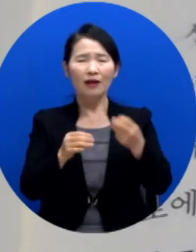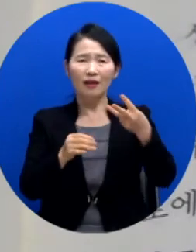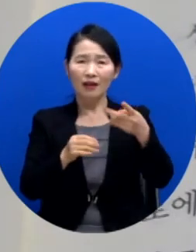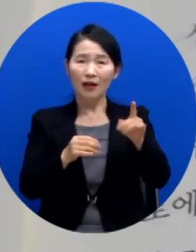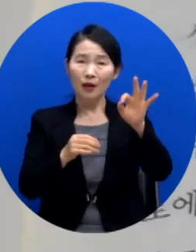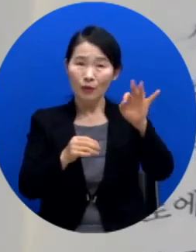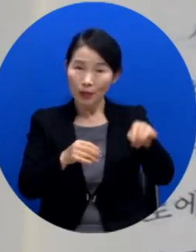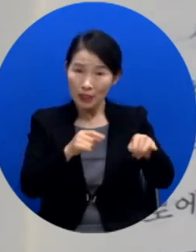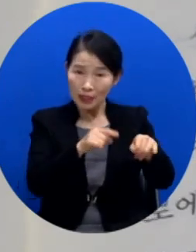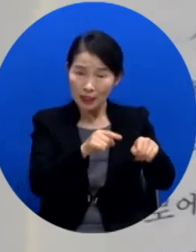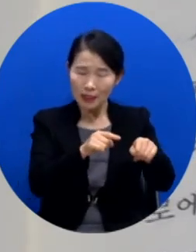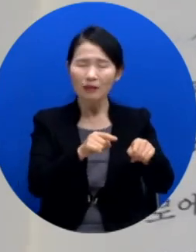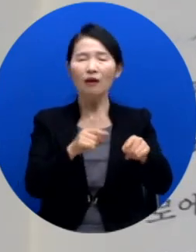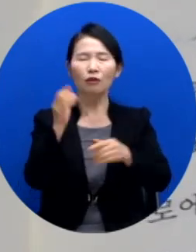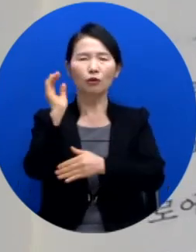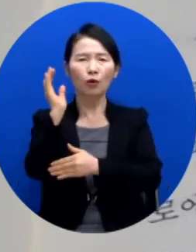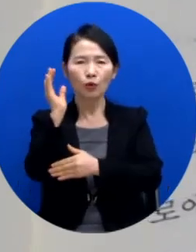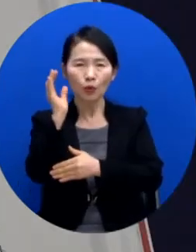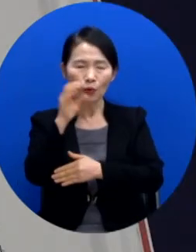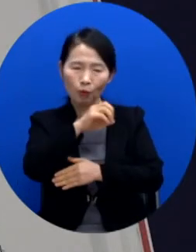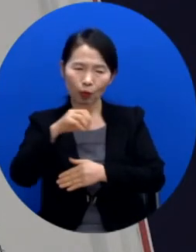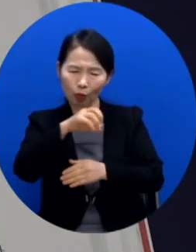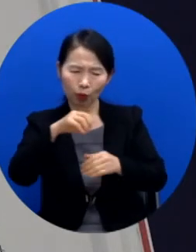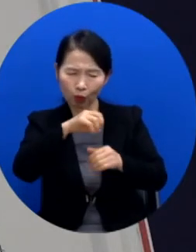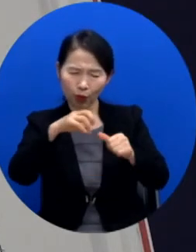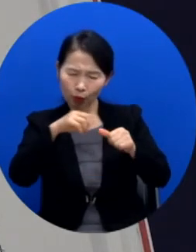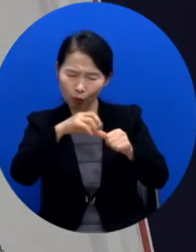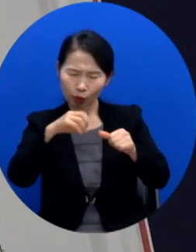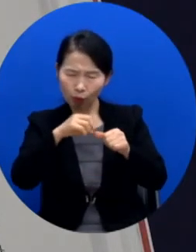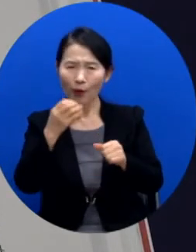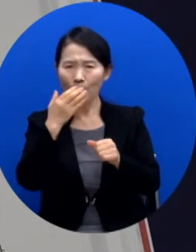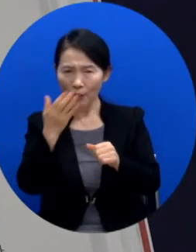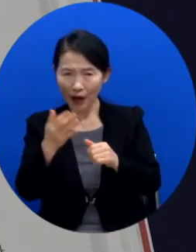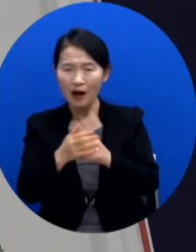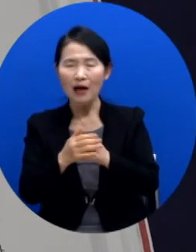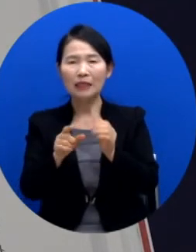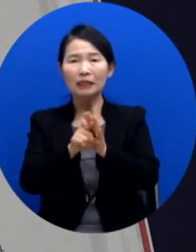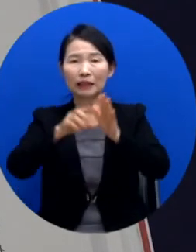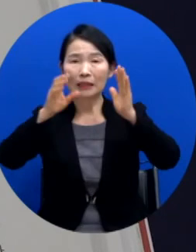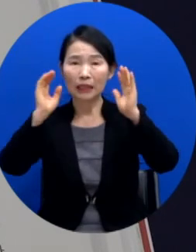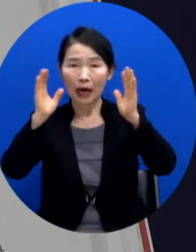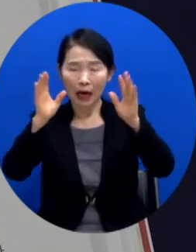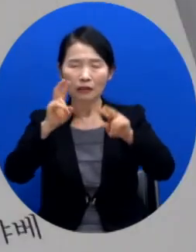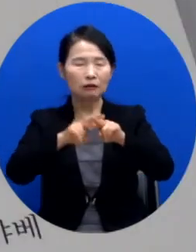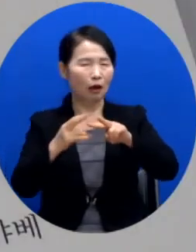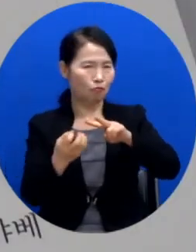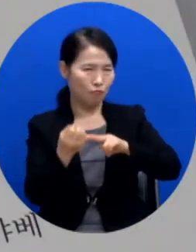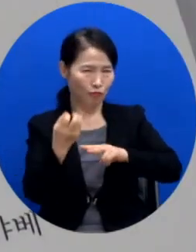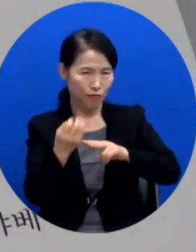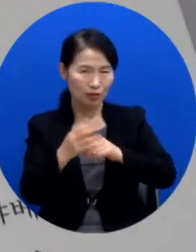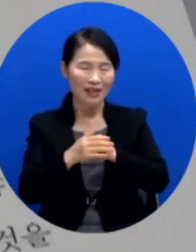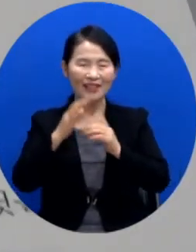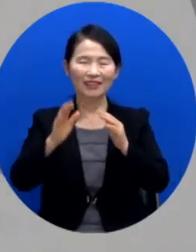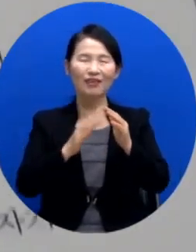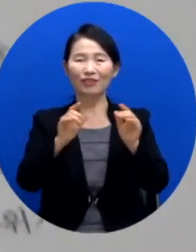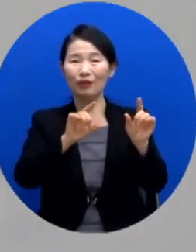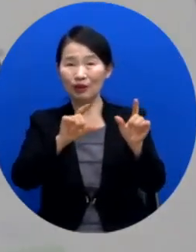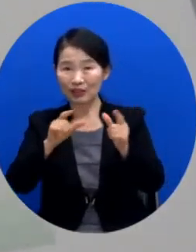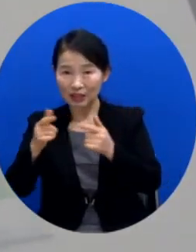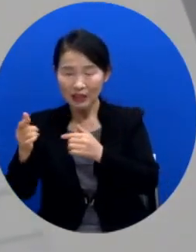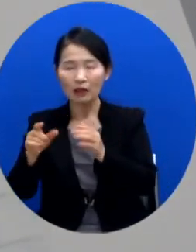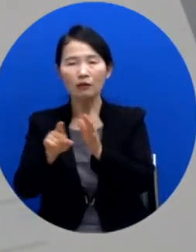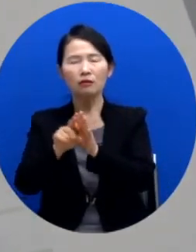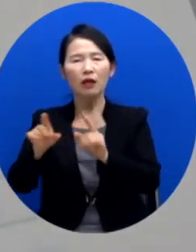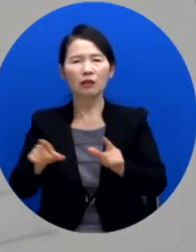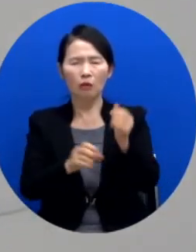보물창고이자 신학자에게는 마르지 않는 신학적 샘물, 성도들에게는 신앙생활을 위한 구체적인 지침서라고